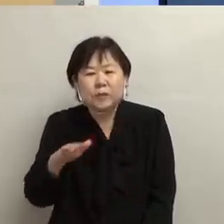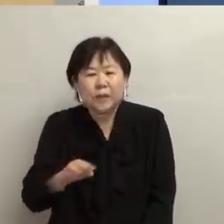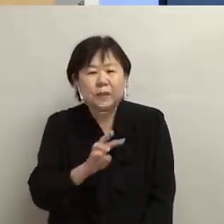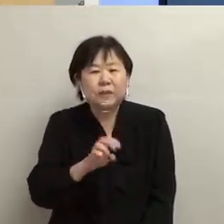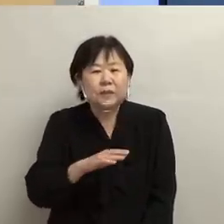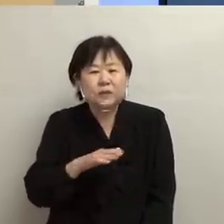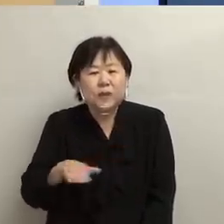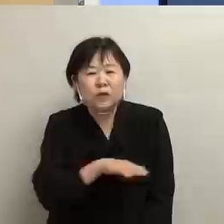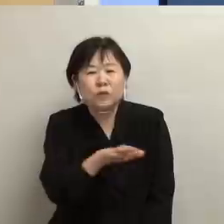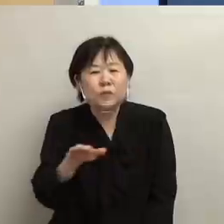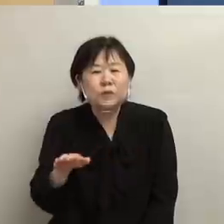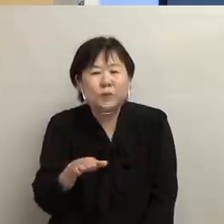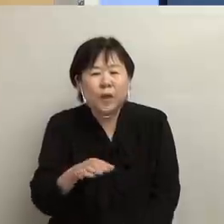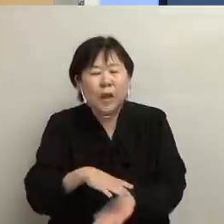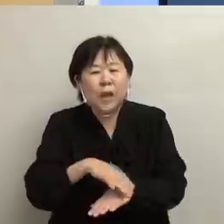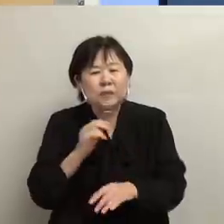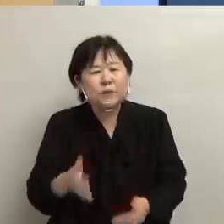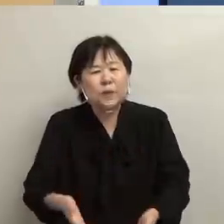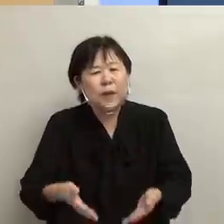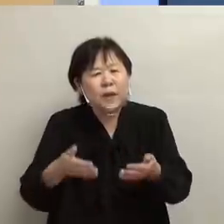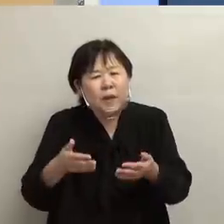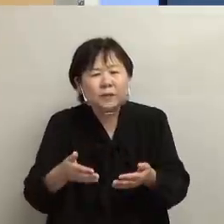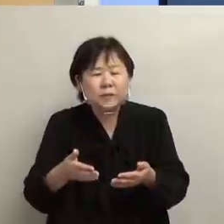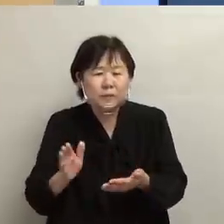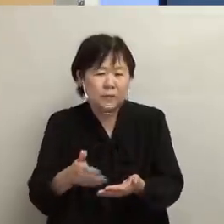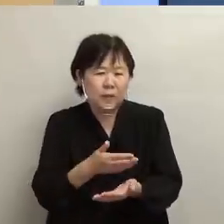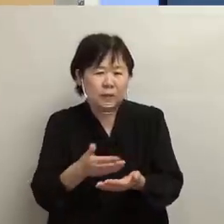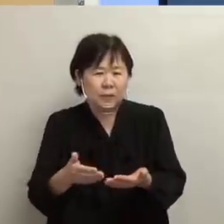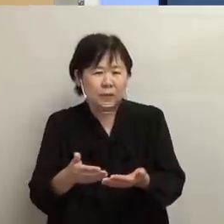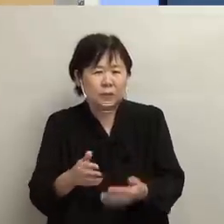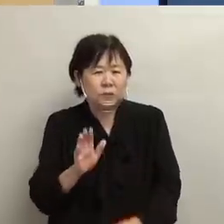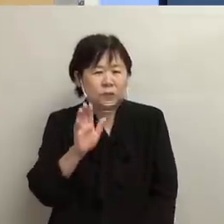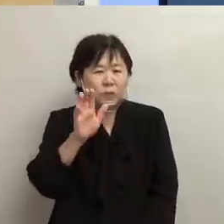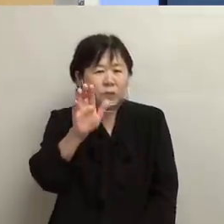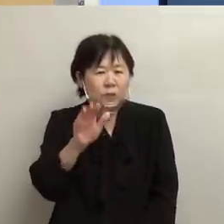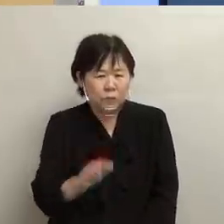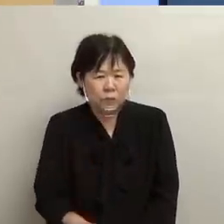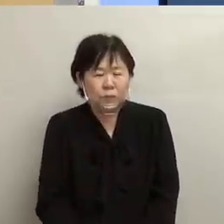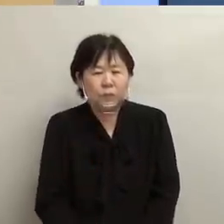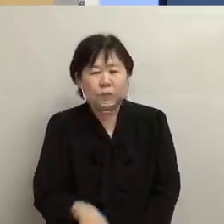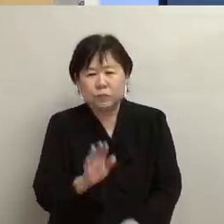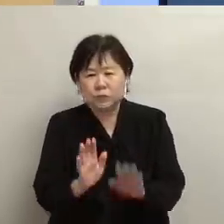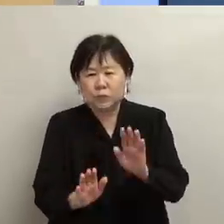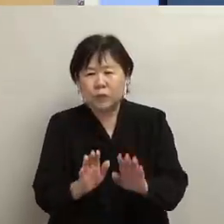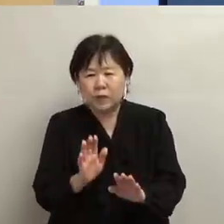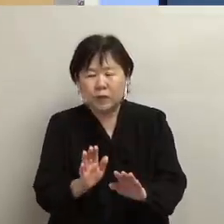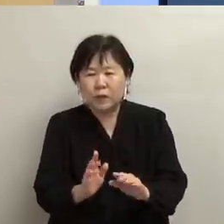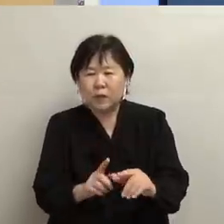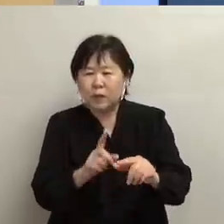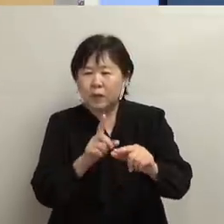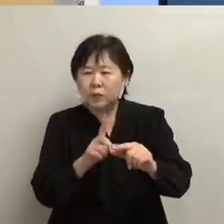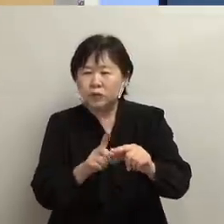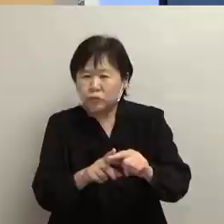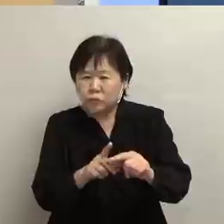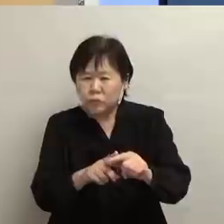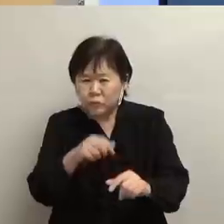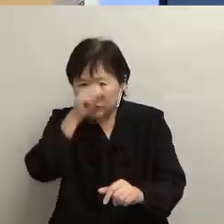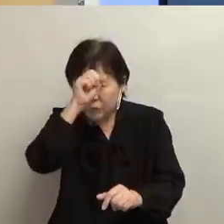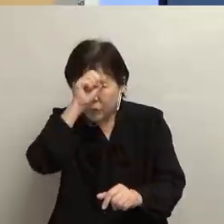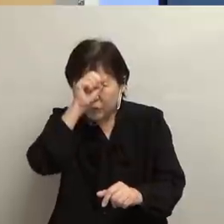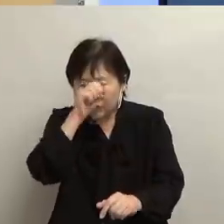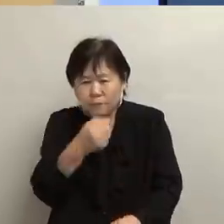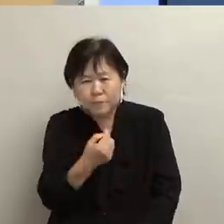でも初めは軽傷と判断された人たちでもですねその後症状よく見ると中等症が疑われると